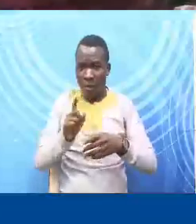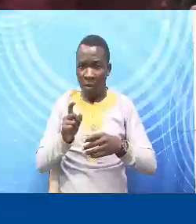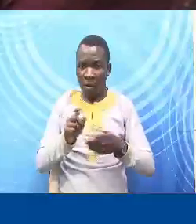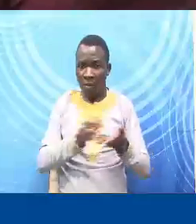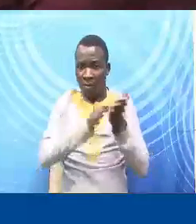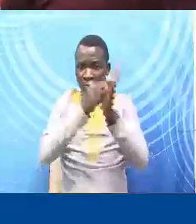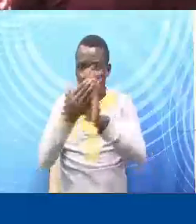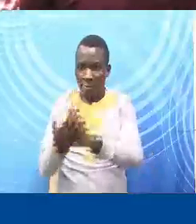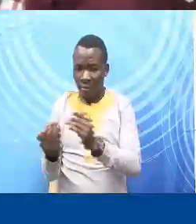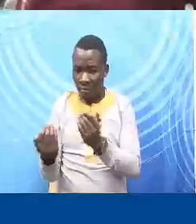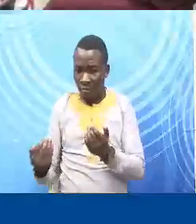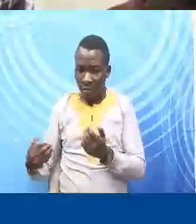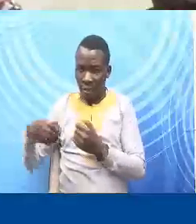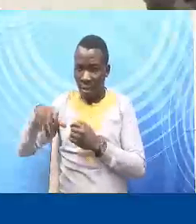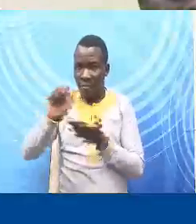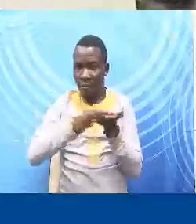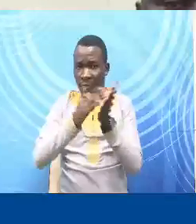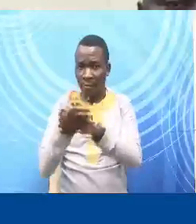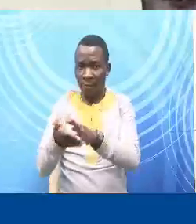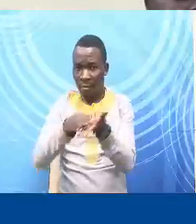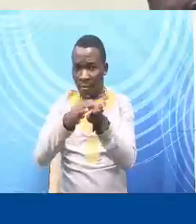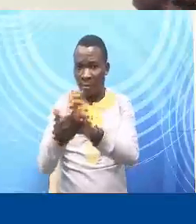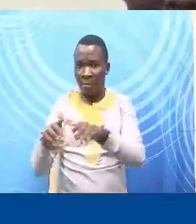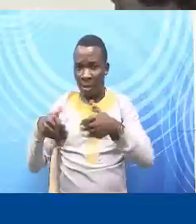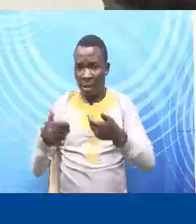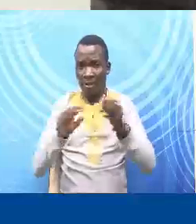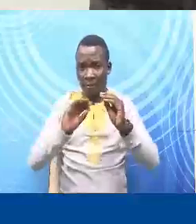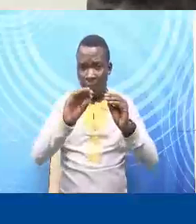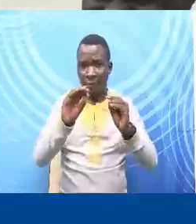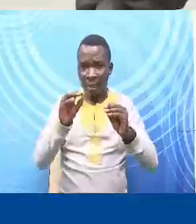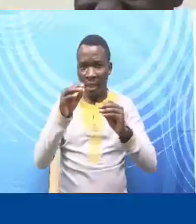rwabo cyangwa ngo bagire abandi bazigisha iyo hagize